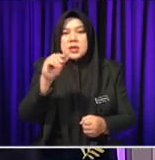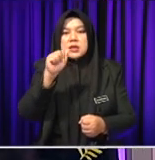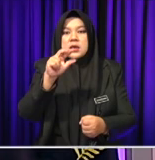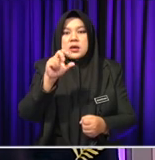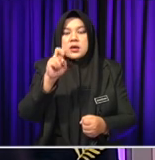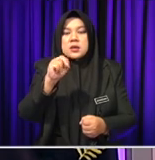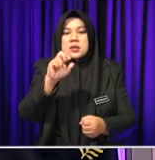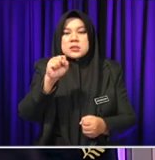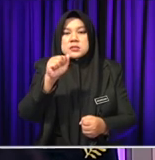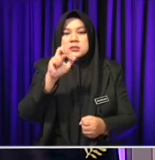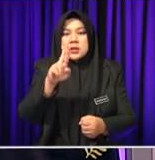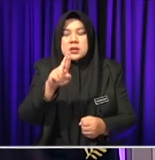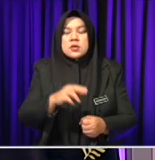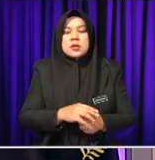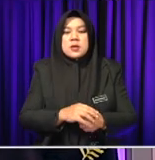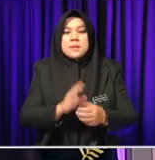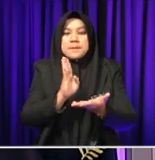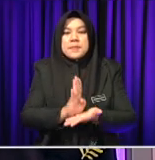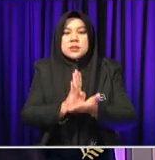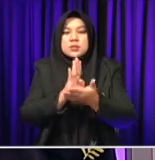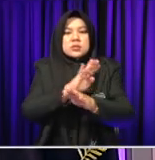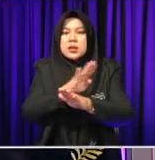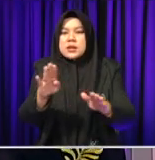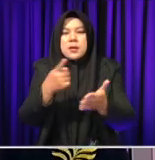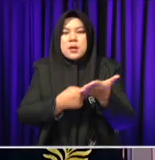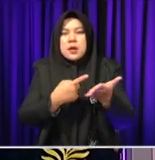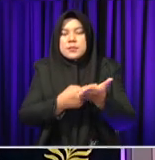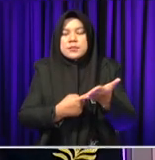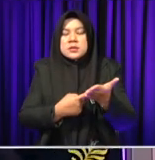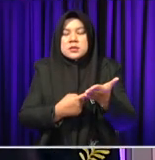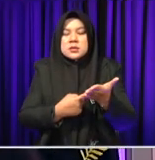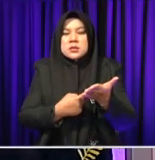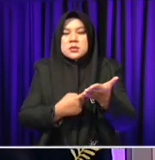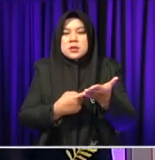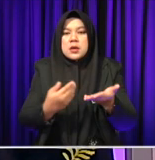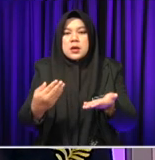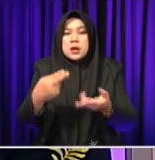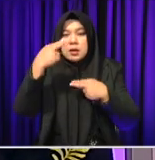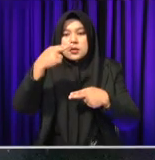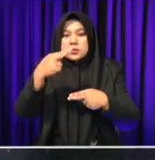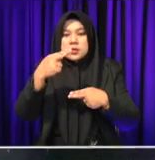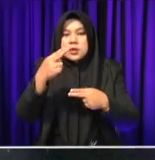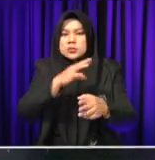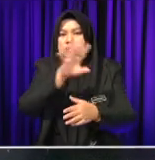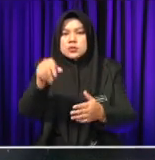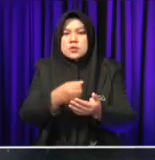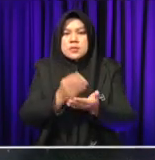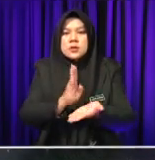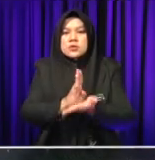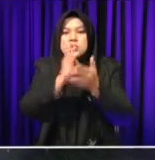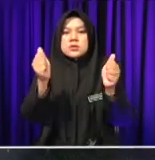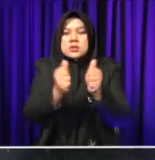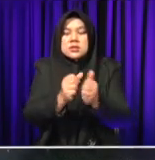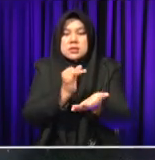apa-apa apa ni mendapat apa-apa ganjaran mereka membantu dengan ikhlas okey siapa golongan yang keempat itu okey Siapa yang tahu siapa